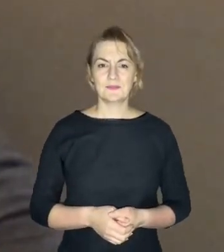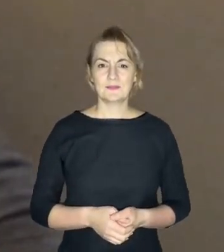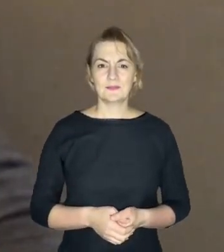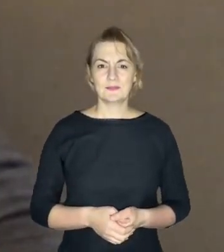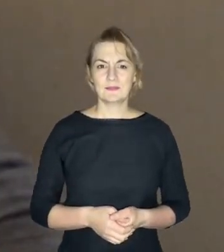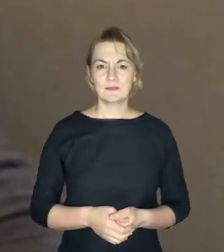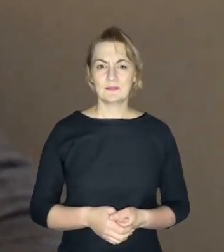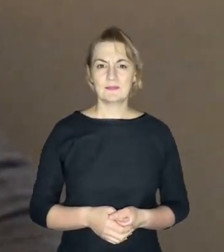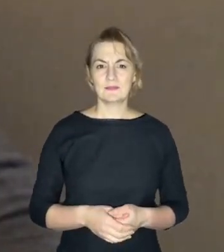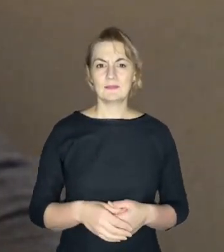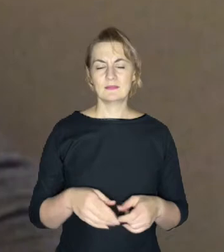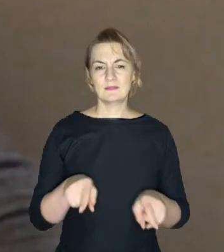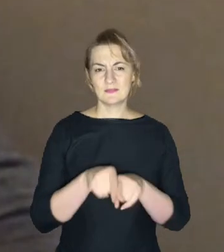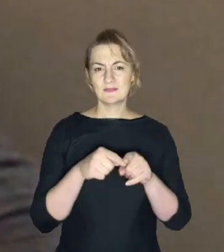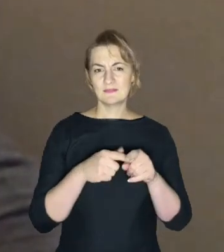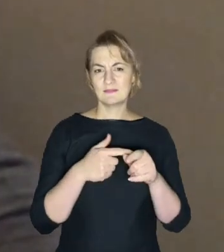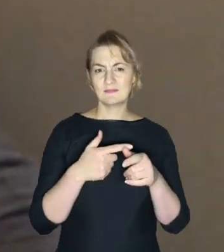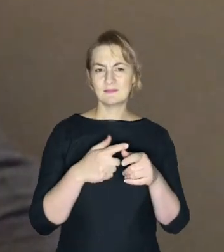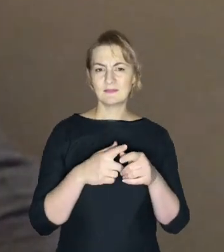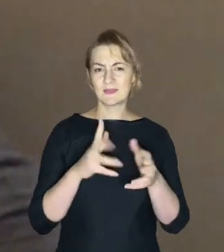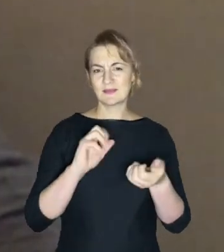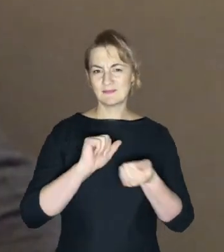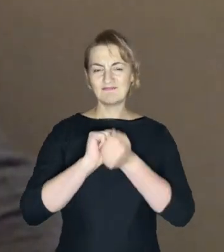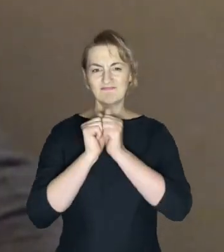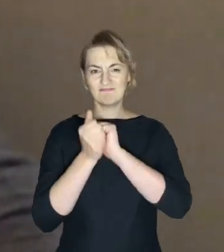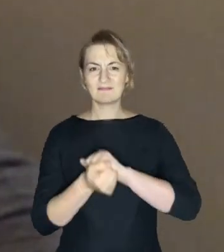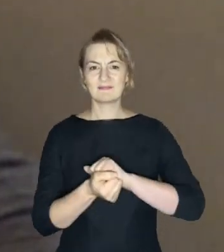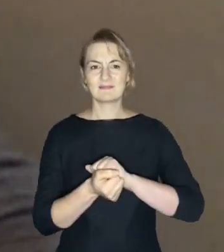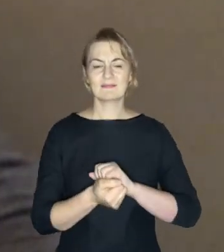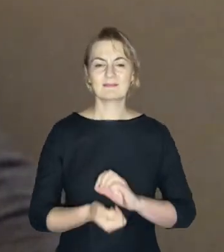zostało przekabaconych. Tak?